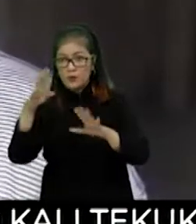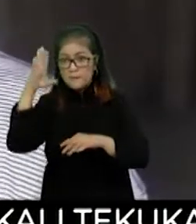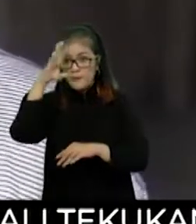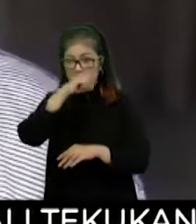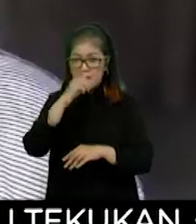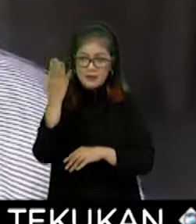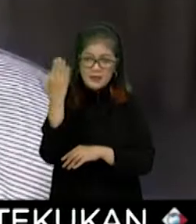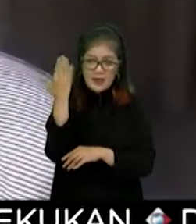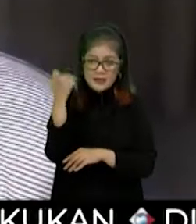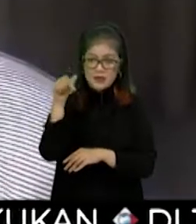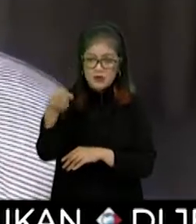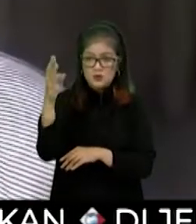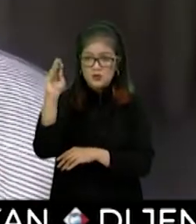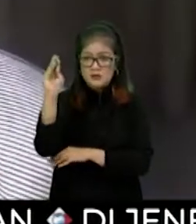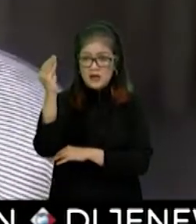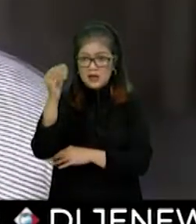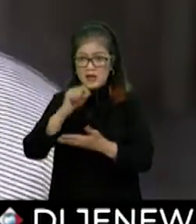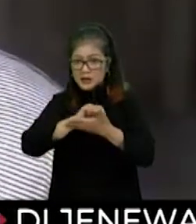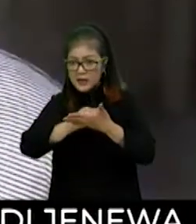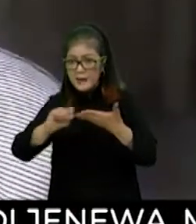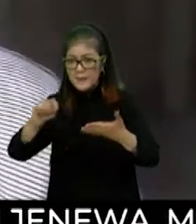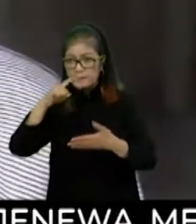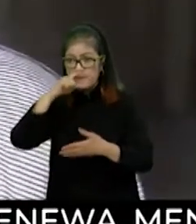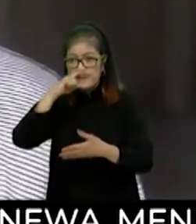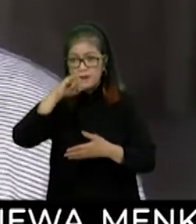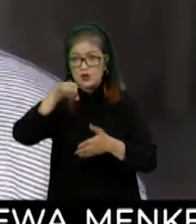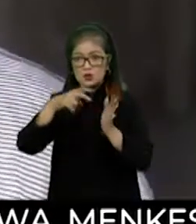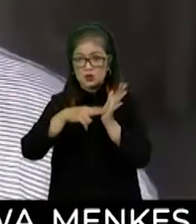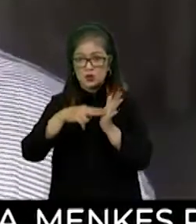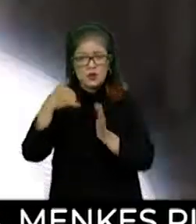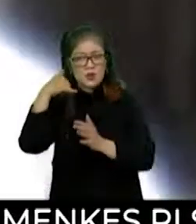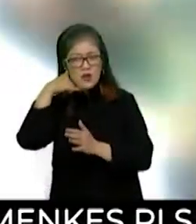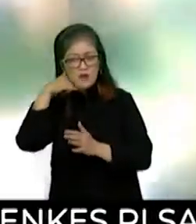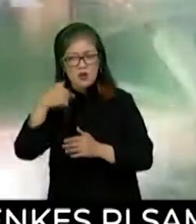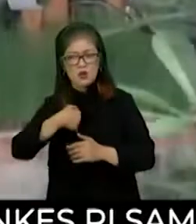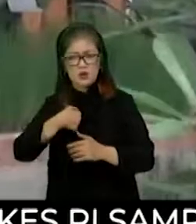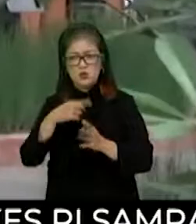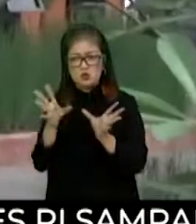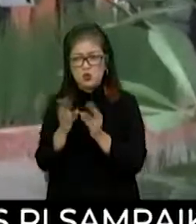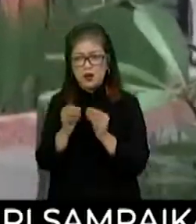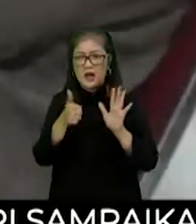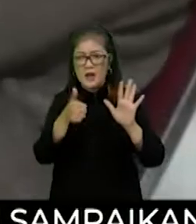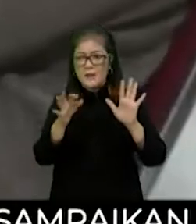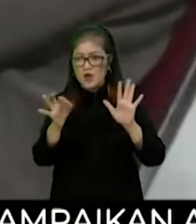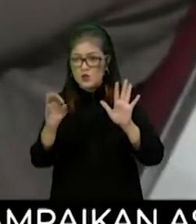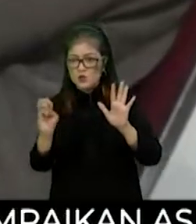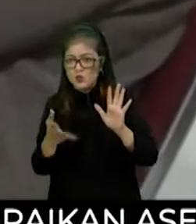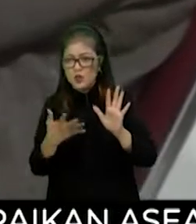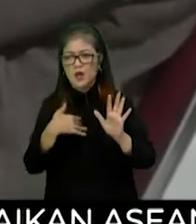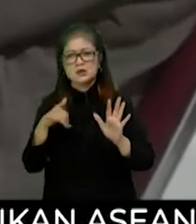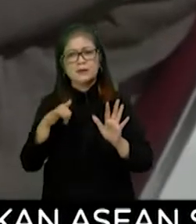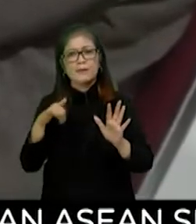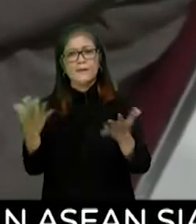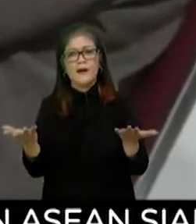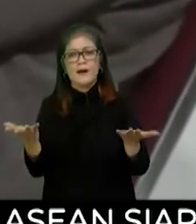dari Jakarta namanya Pak Arjun itu minta tolong ke saya, itu masih 600 juta. Pelaku sempat kabur ke Jawa